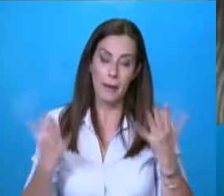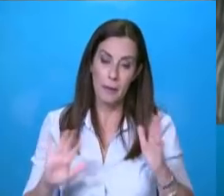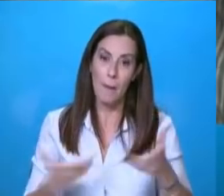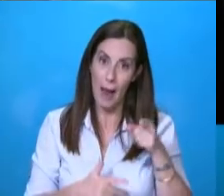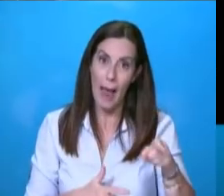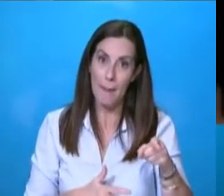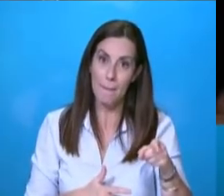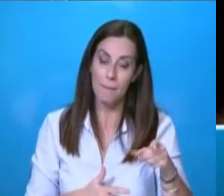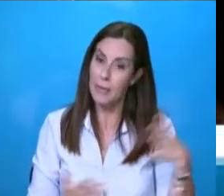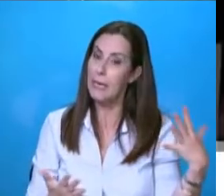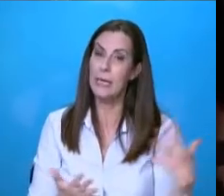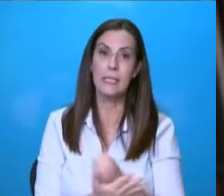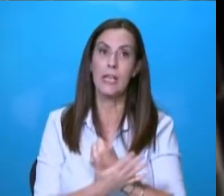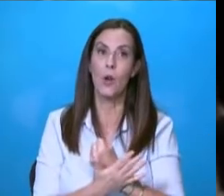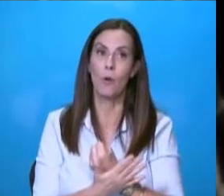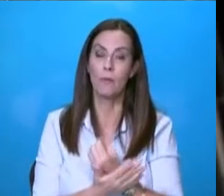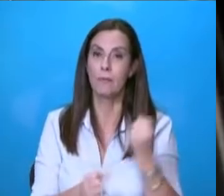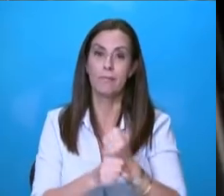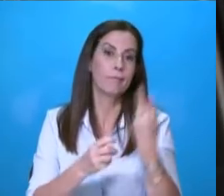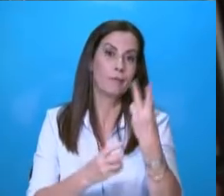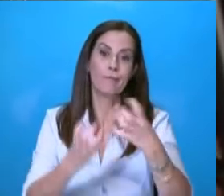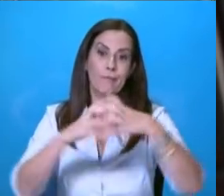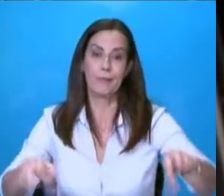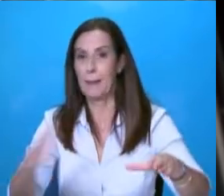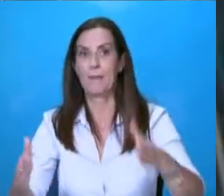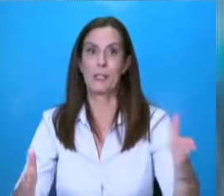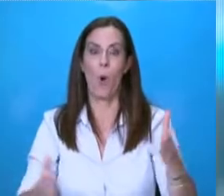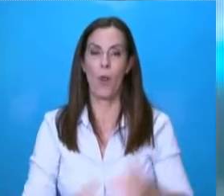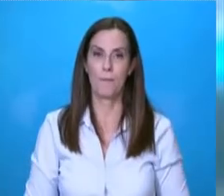הם הצליחו לחלק אותנו לימין ושמאל.